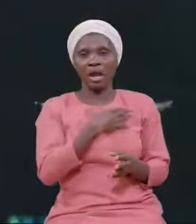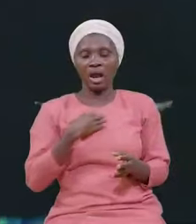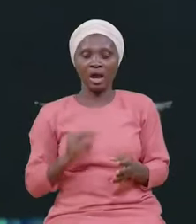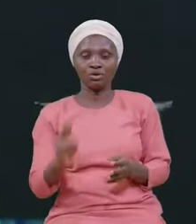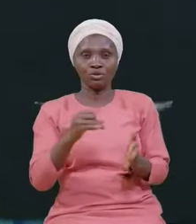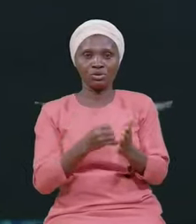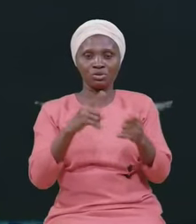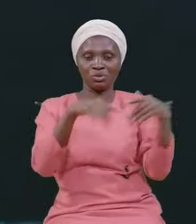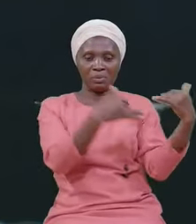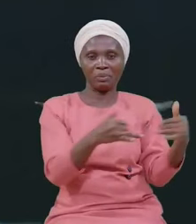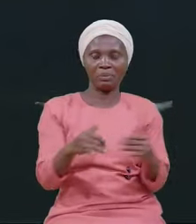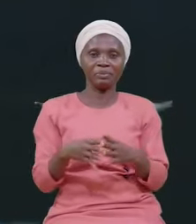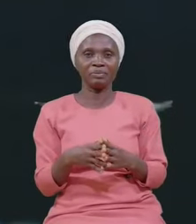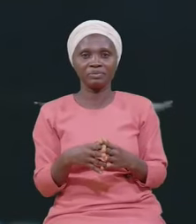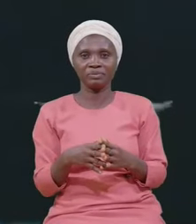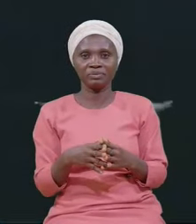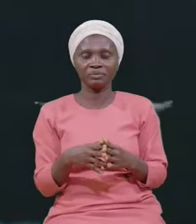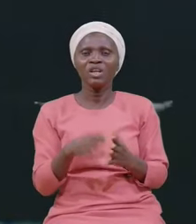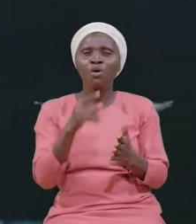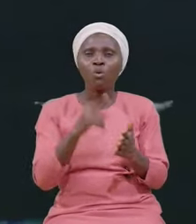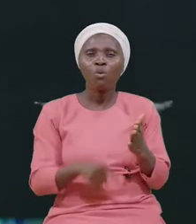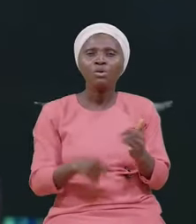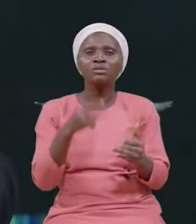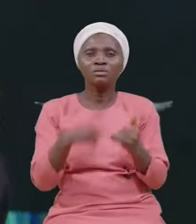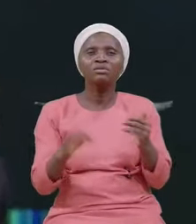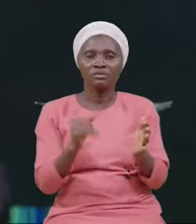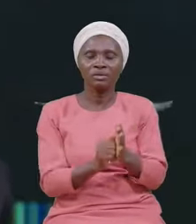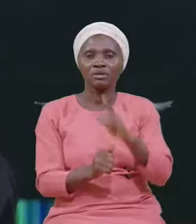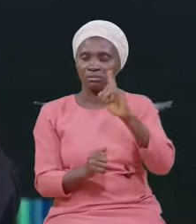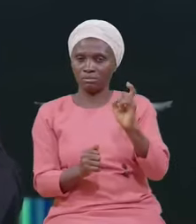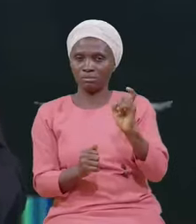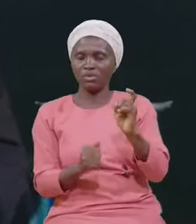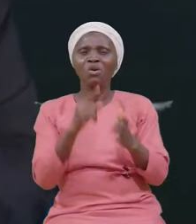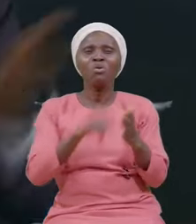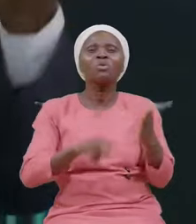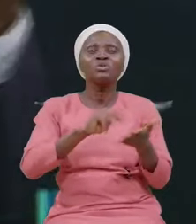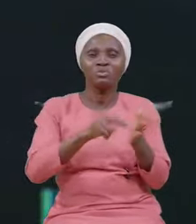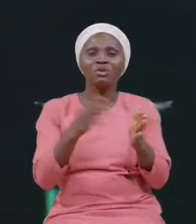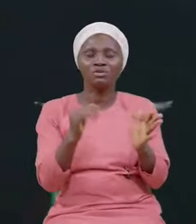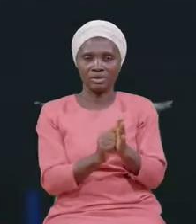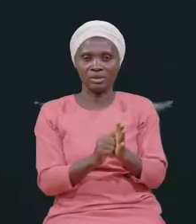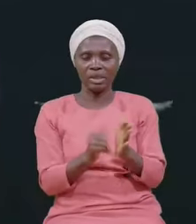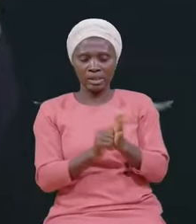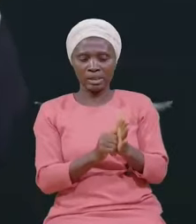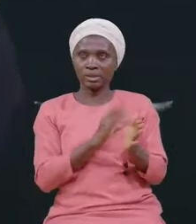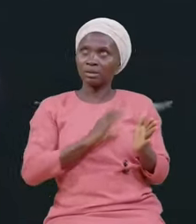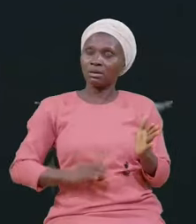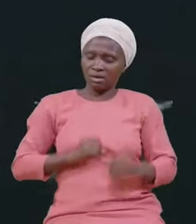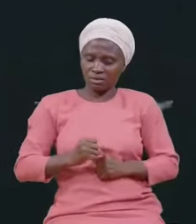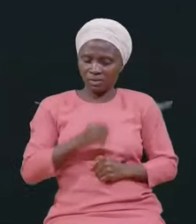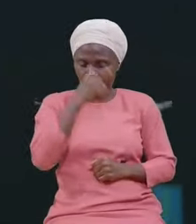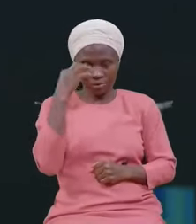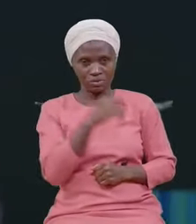Quelle est la conclusion de tout cela? Du fait que Christ est mort pour toi. Du fait que Christ a souffert pour toi. Du fait que Christ